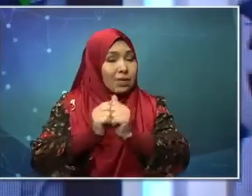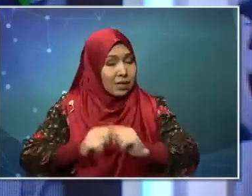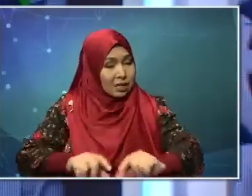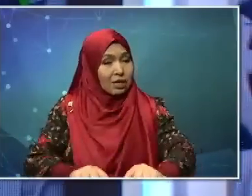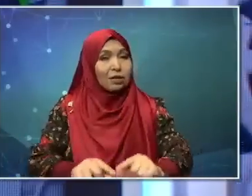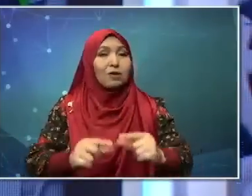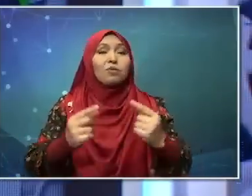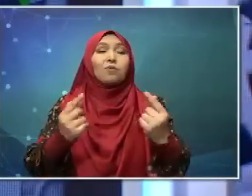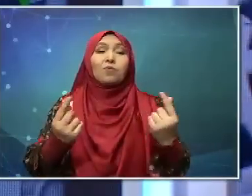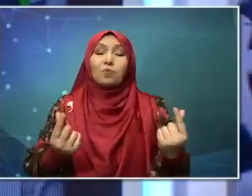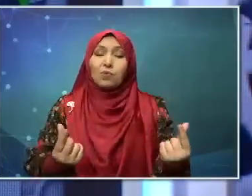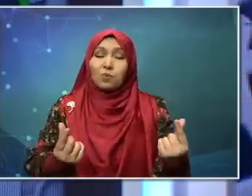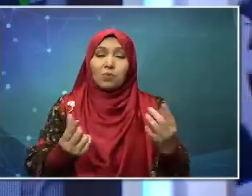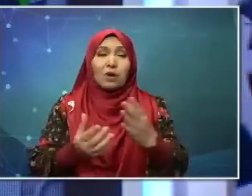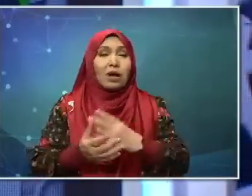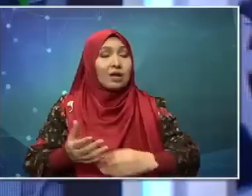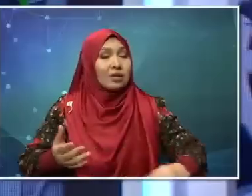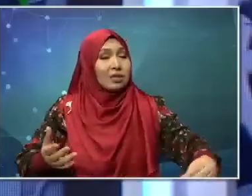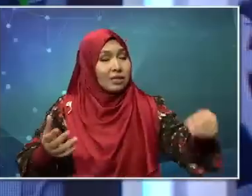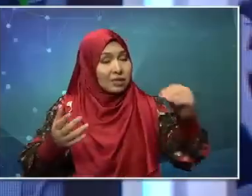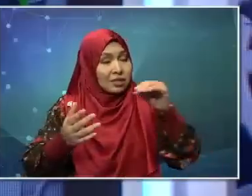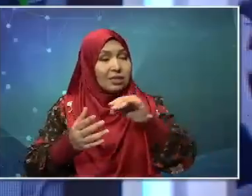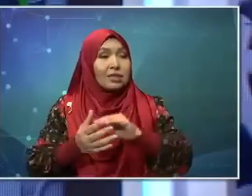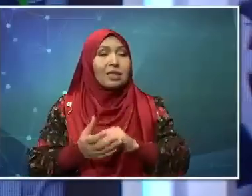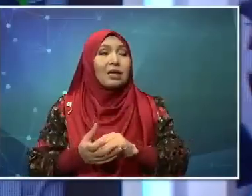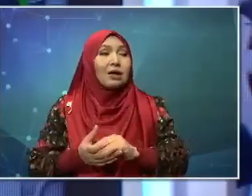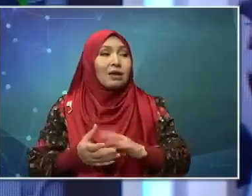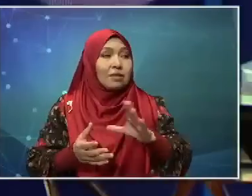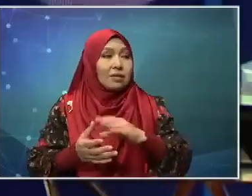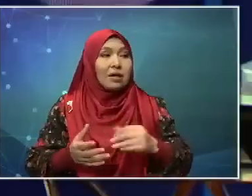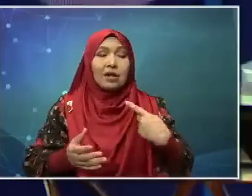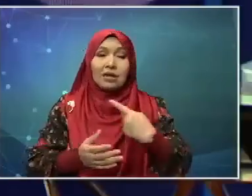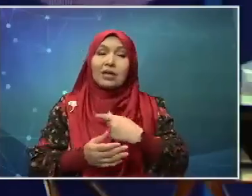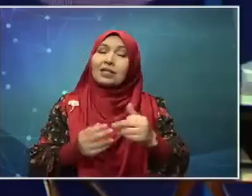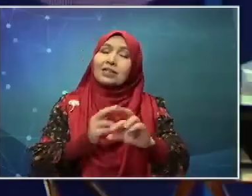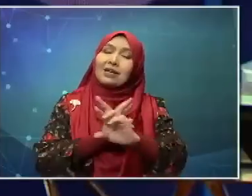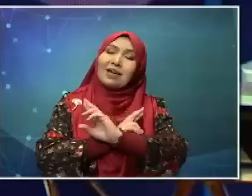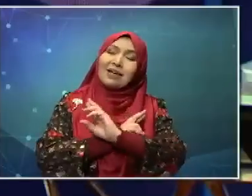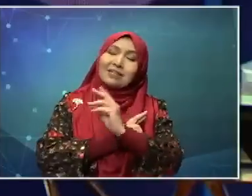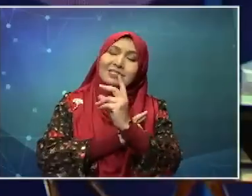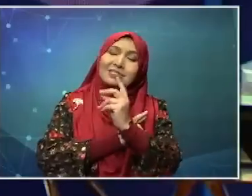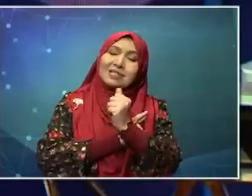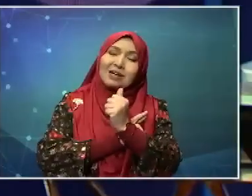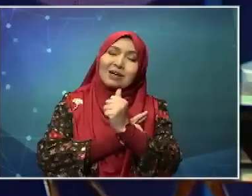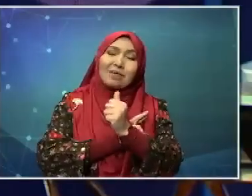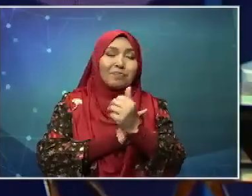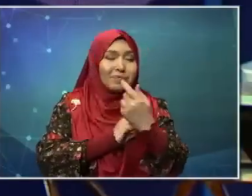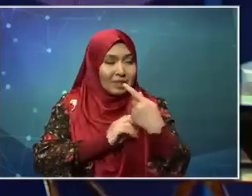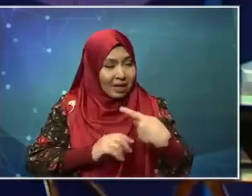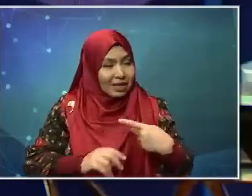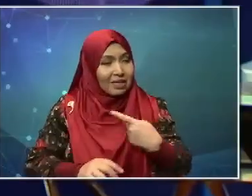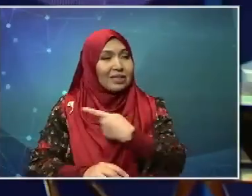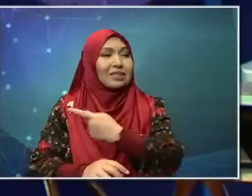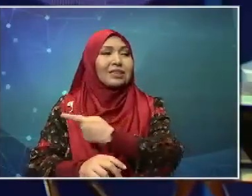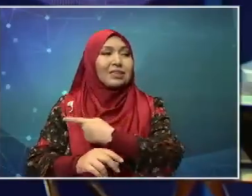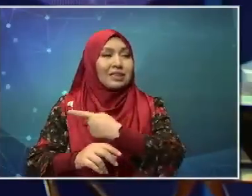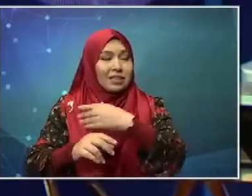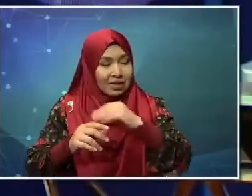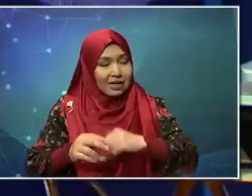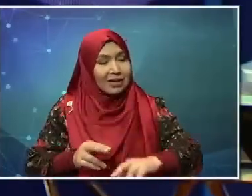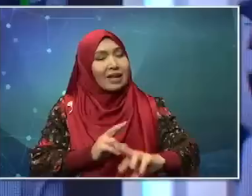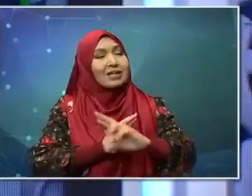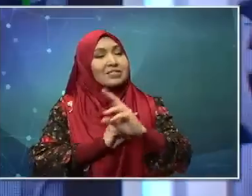Nah tinggal hibah kali dalam letak Jalan Rio jadinya Hal ini terlihat sedang tagged closable openhouse